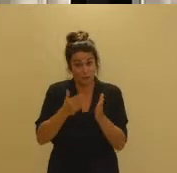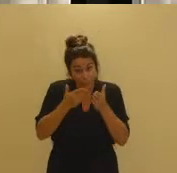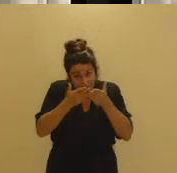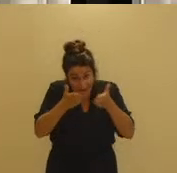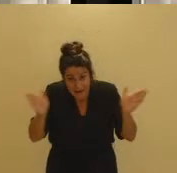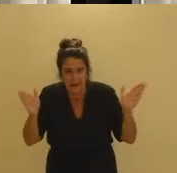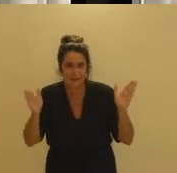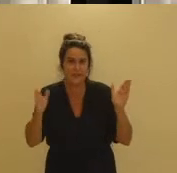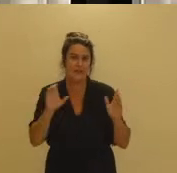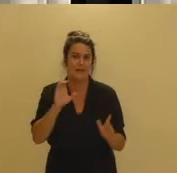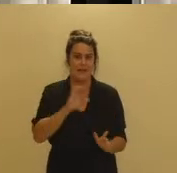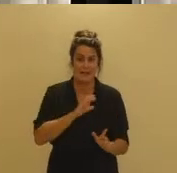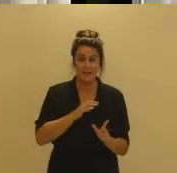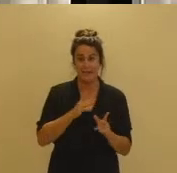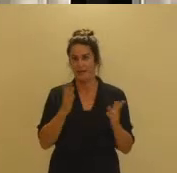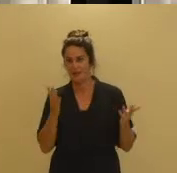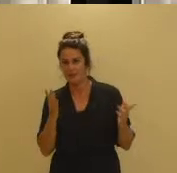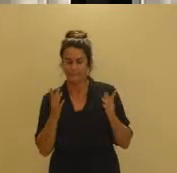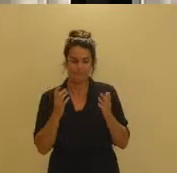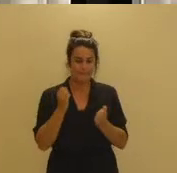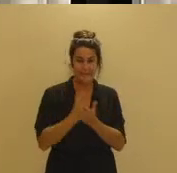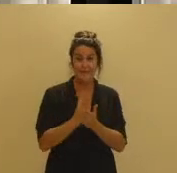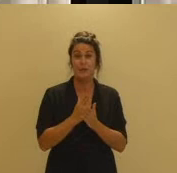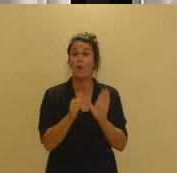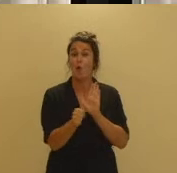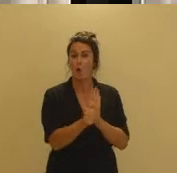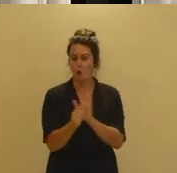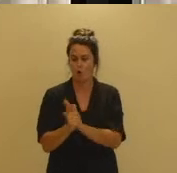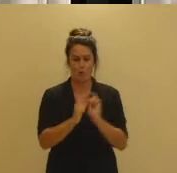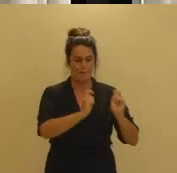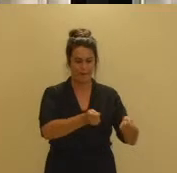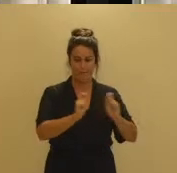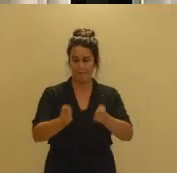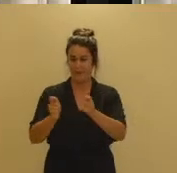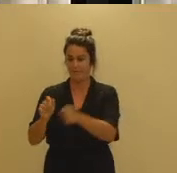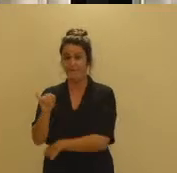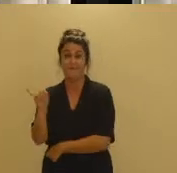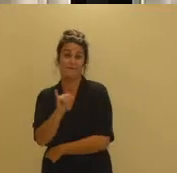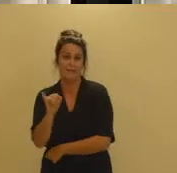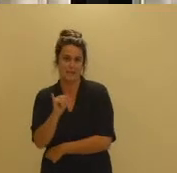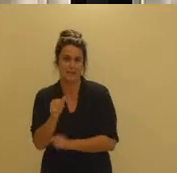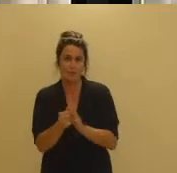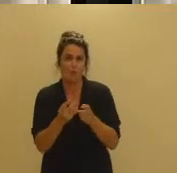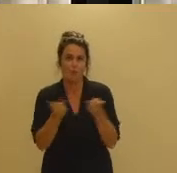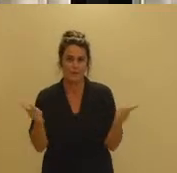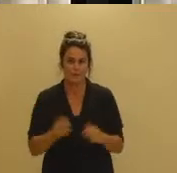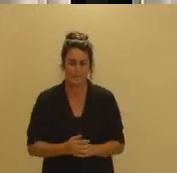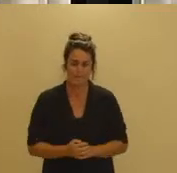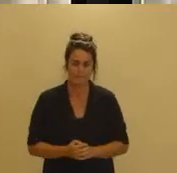de définir les rôles de chacun et de chacune dans les différentes politiques publiques?